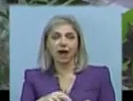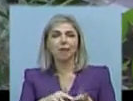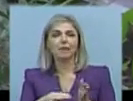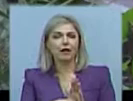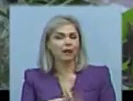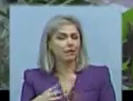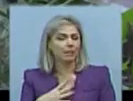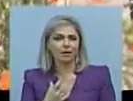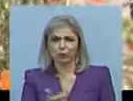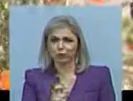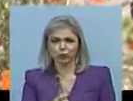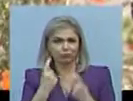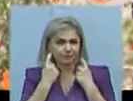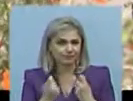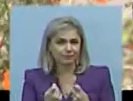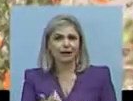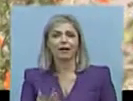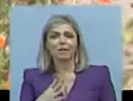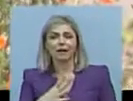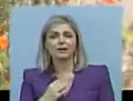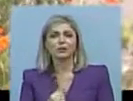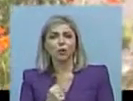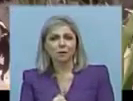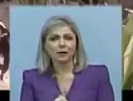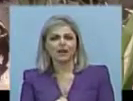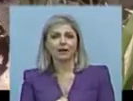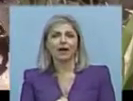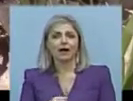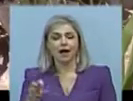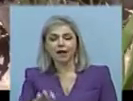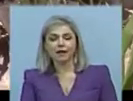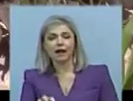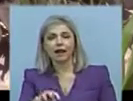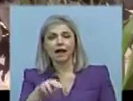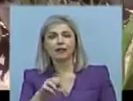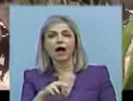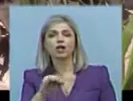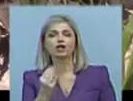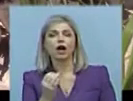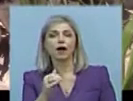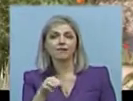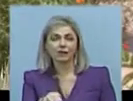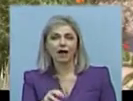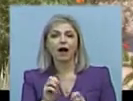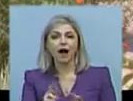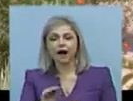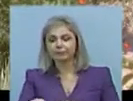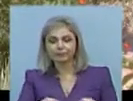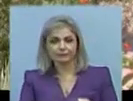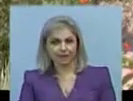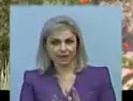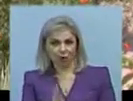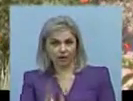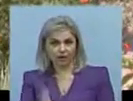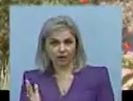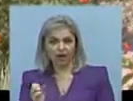дуже грандіозні, був зроблений ландшафтний план, як розсаджувати рослини, але